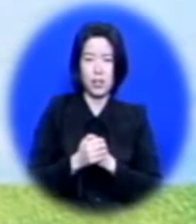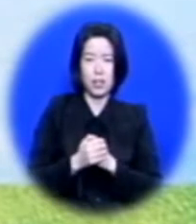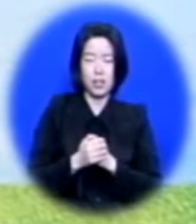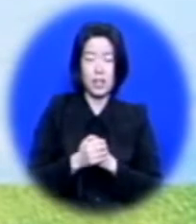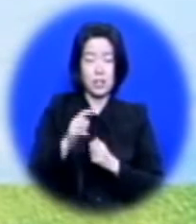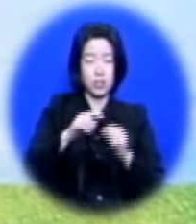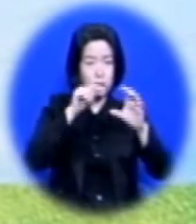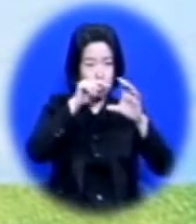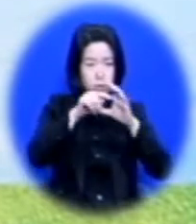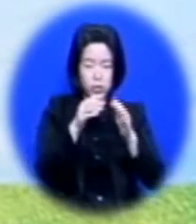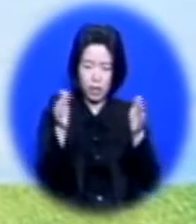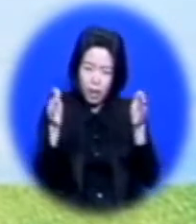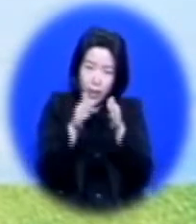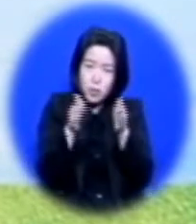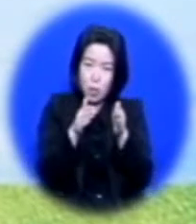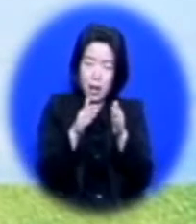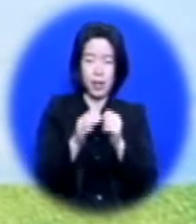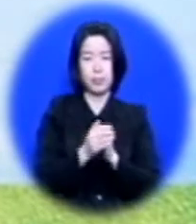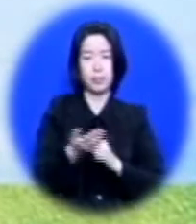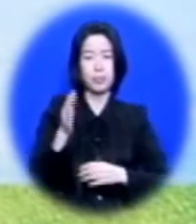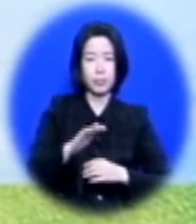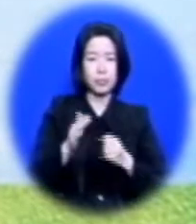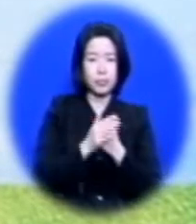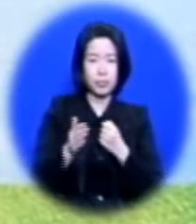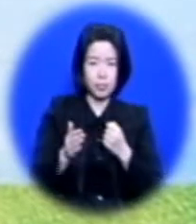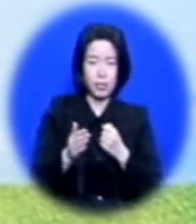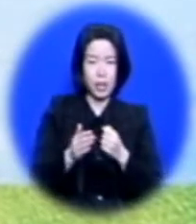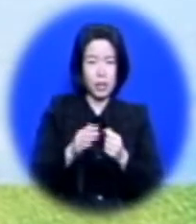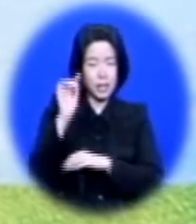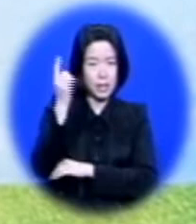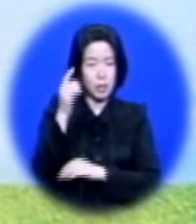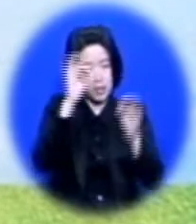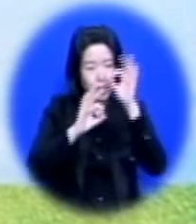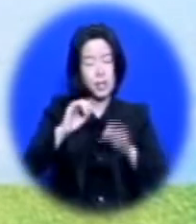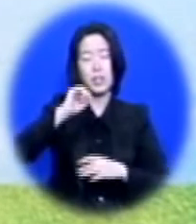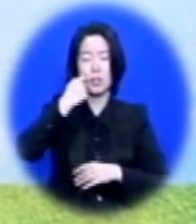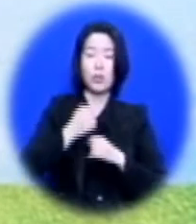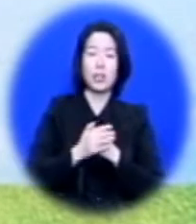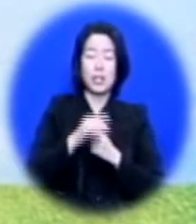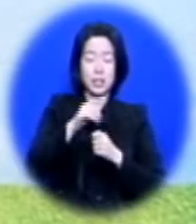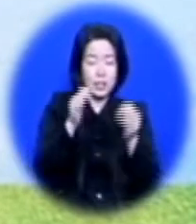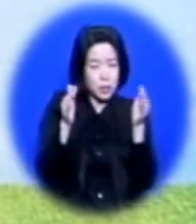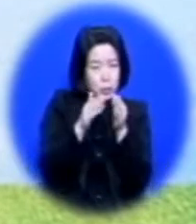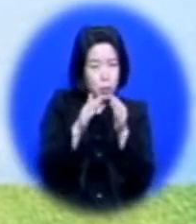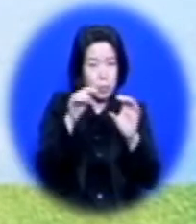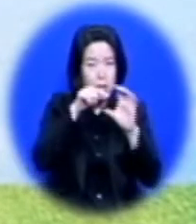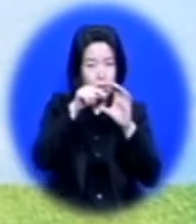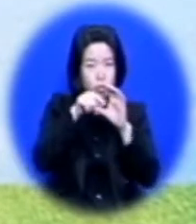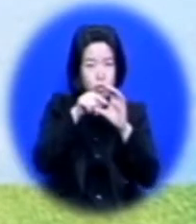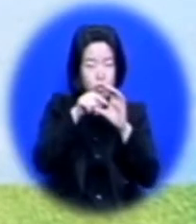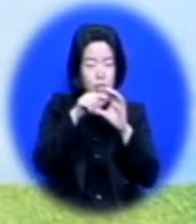그 굴 입구가 아주 조금 같아요 그러니까 다윗을 찾아내지 못한 거죠 그런데 그 구조 그만